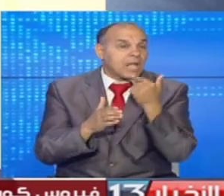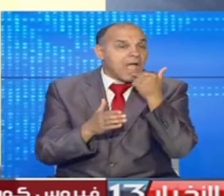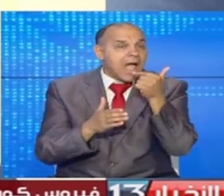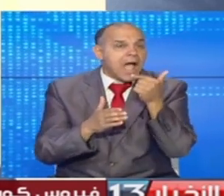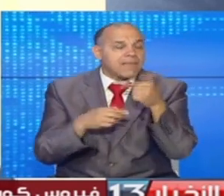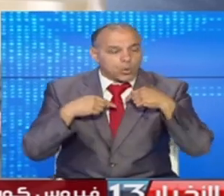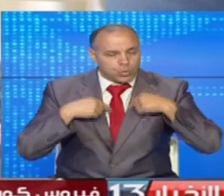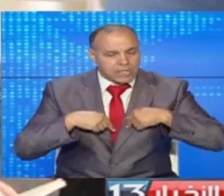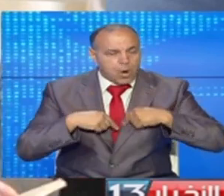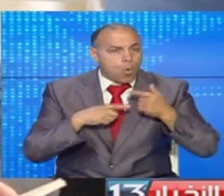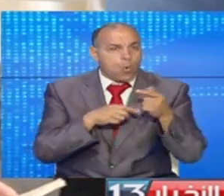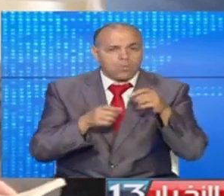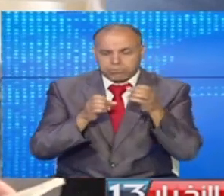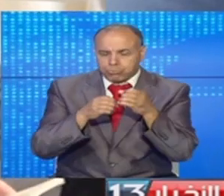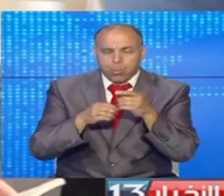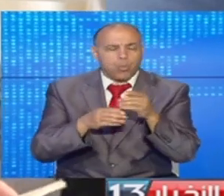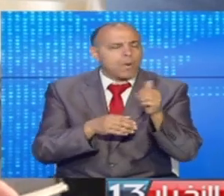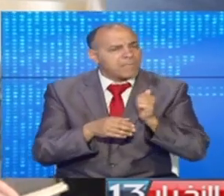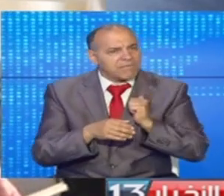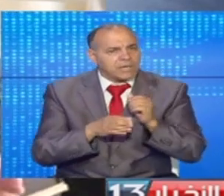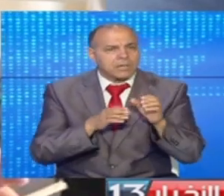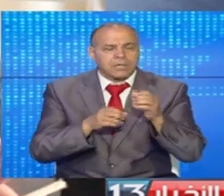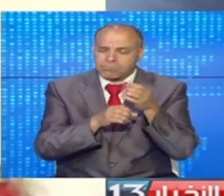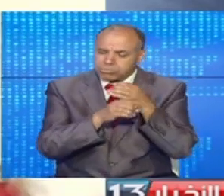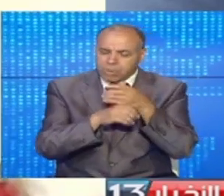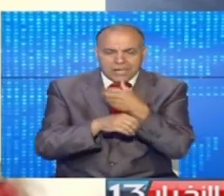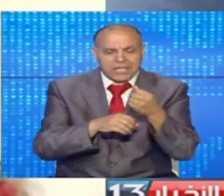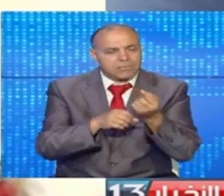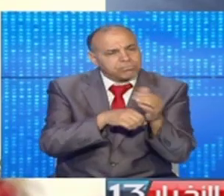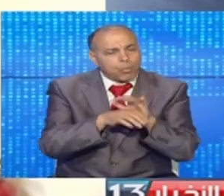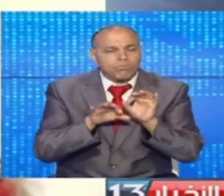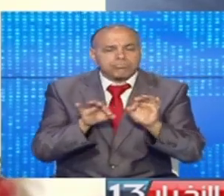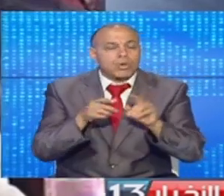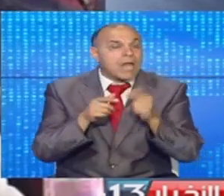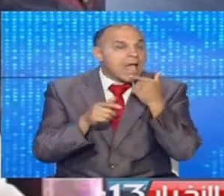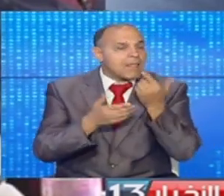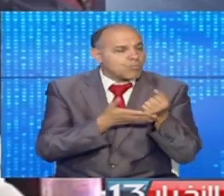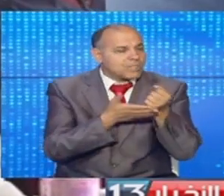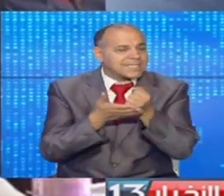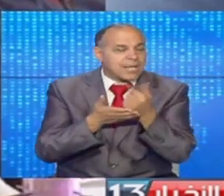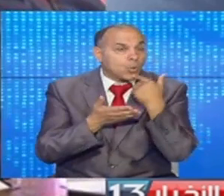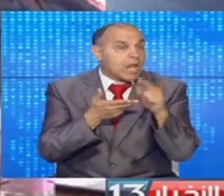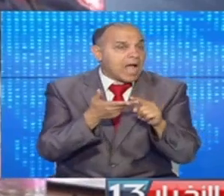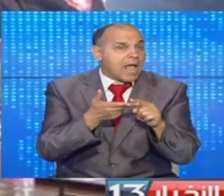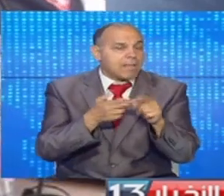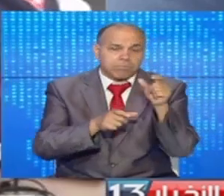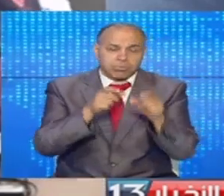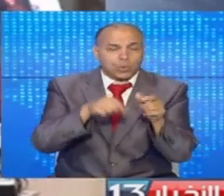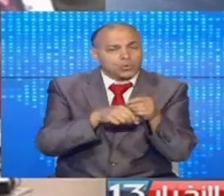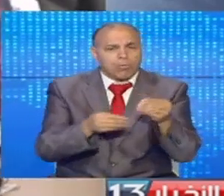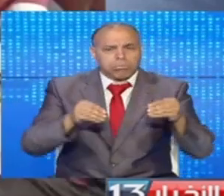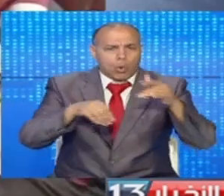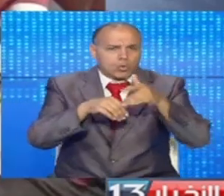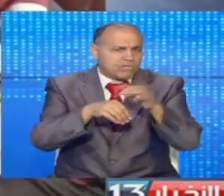سمحت الحكومة لجميع المختبرات الحكومية والخاصة بإجراء اختبارات الكشف عن الفيروس للمساعدة في التعامل مع العدد المتزايد